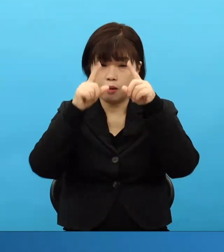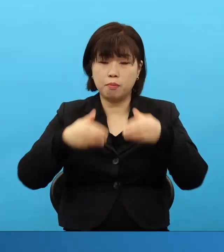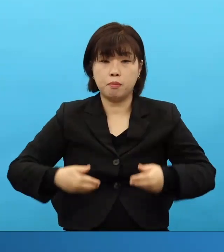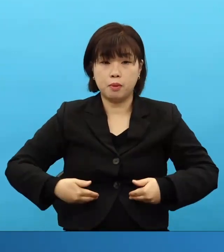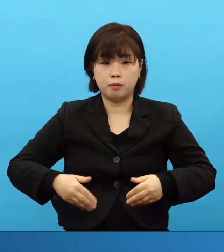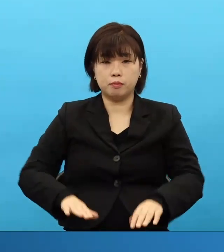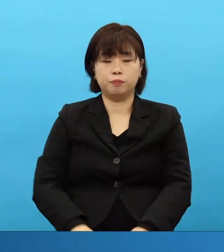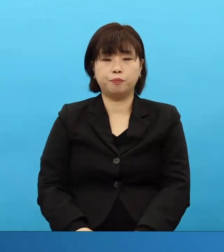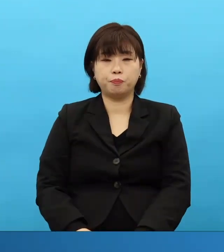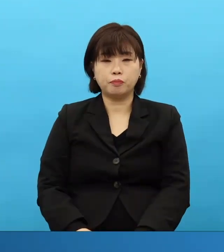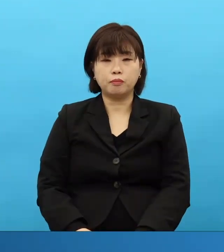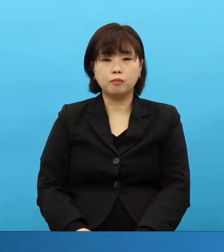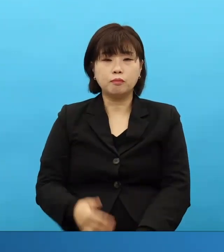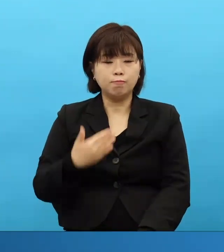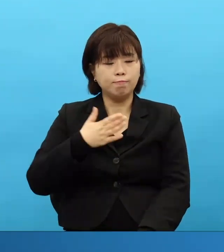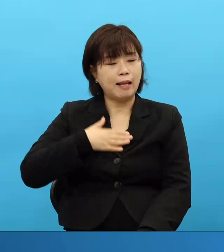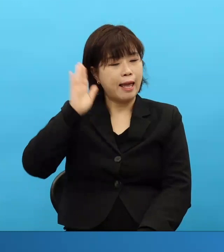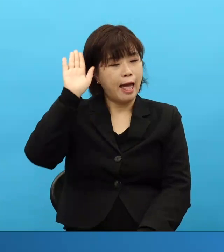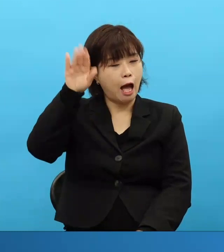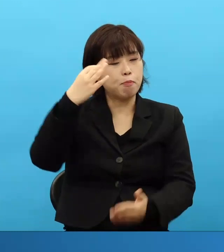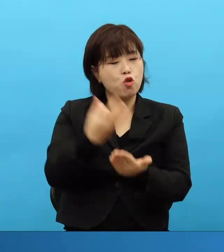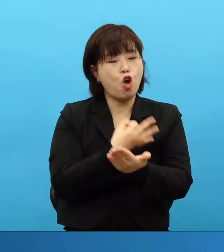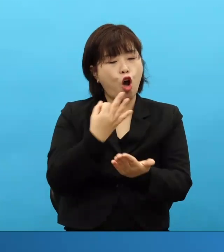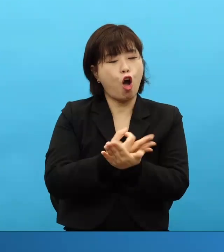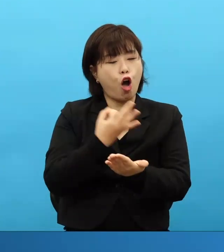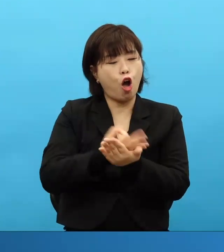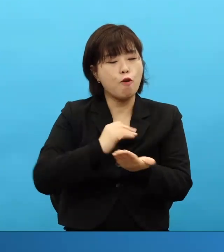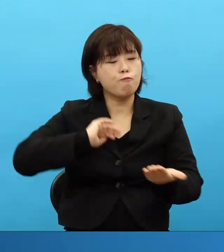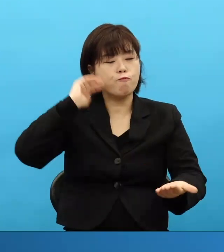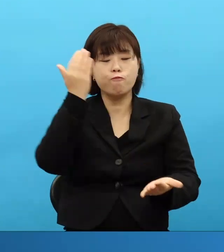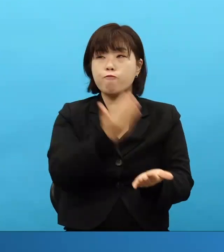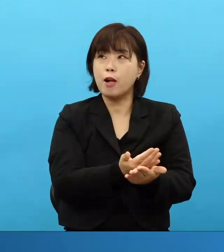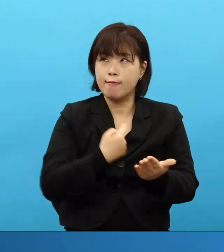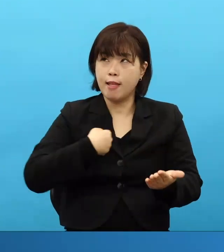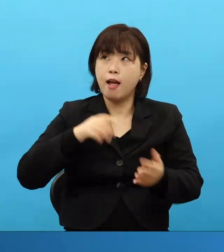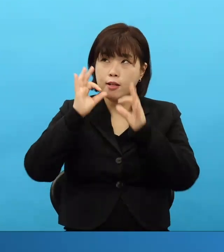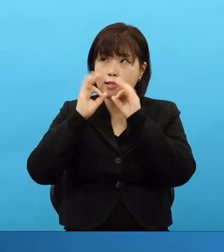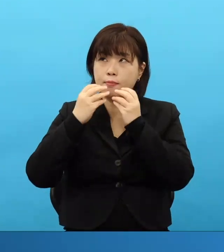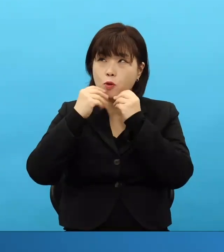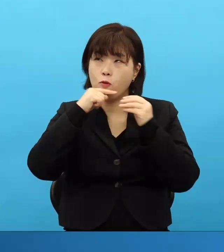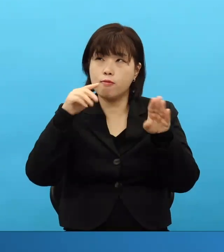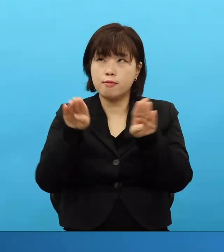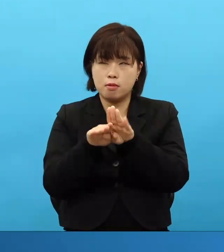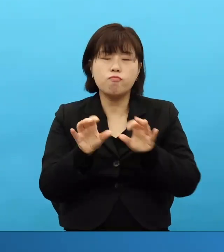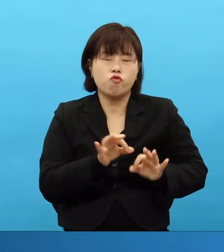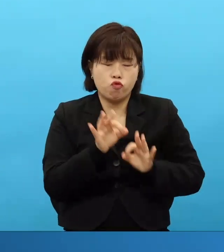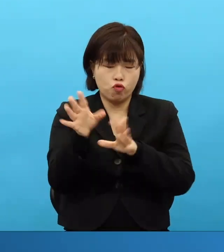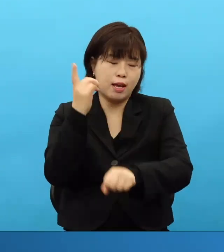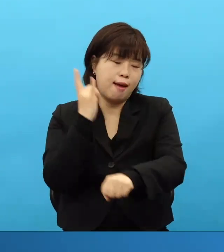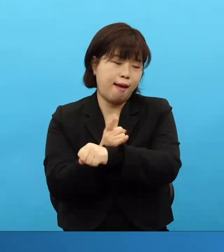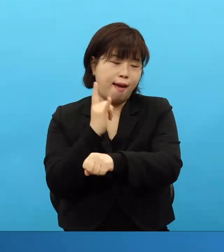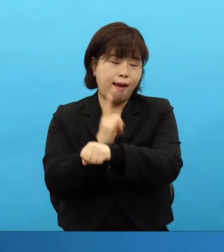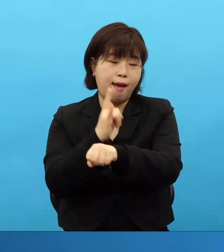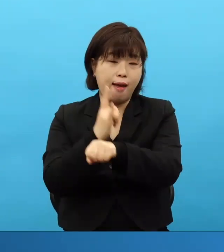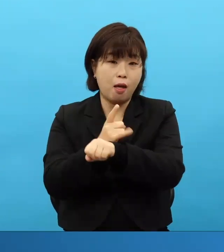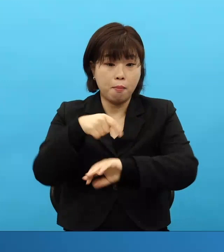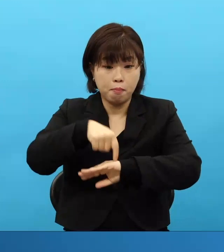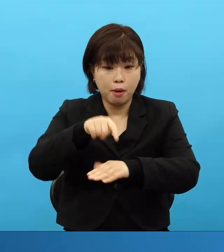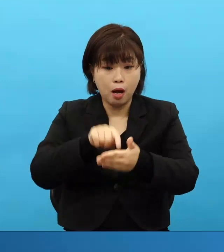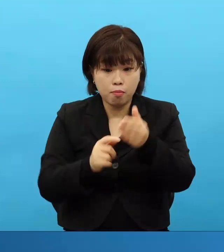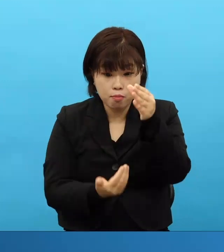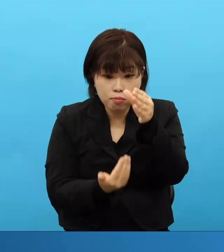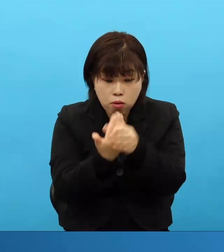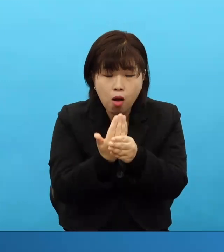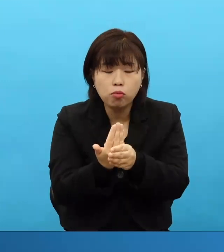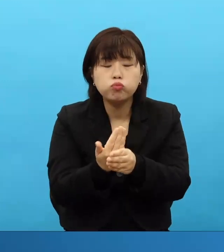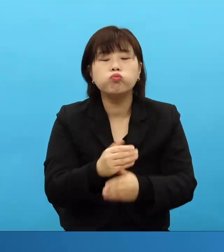나는 금토일씩 투자할 만큼 돈 벌겠다 이러면 맞는 거예요. And so just think this way. In the future, I'm going to make money enough to really support the 3-day weekend.